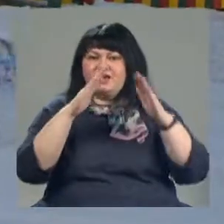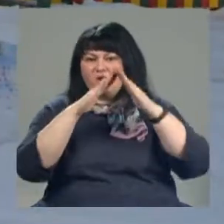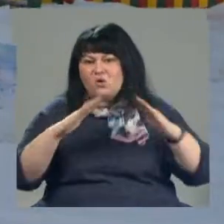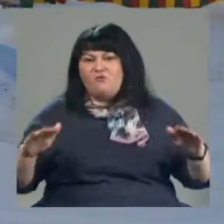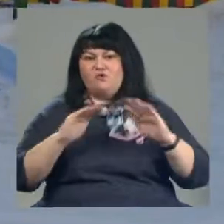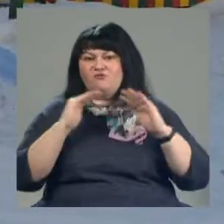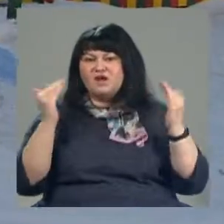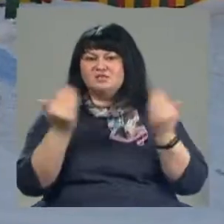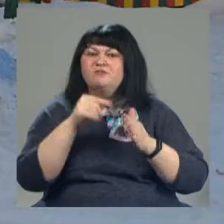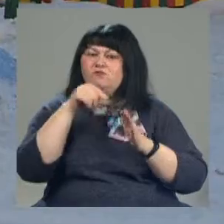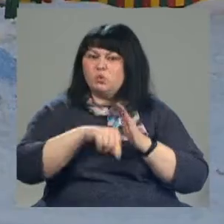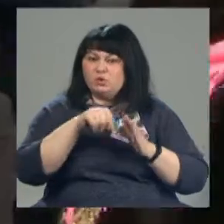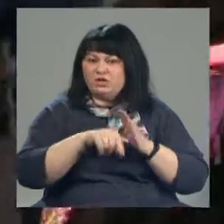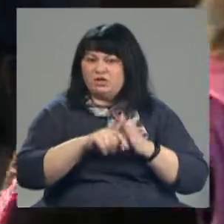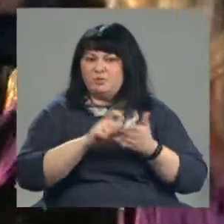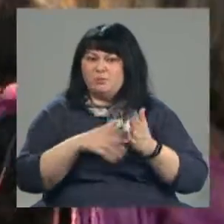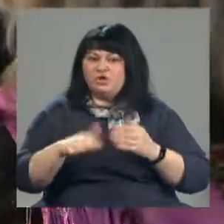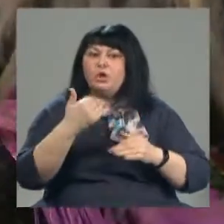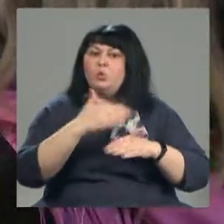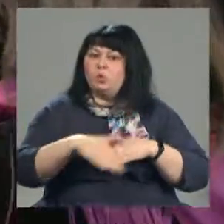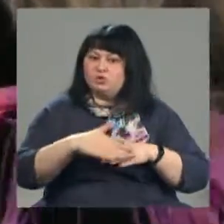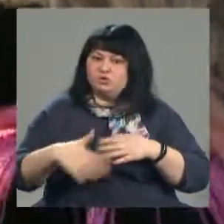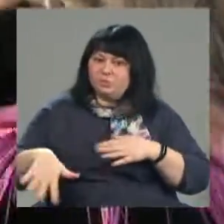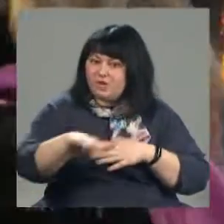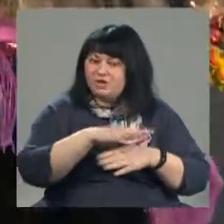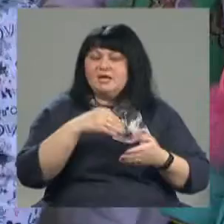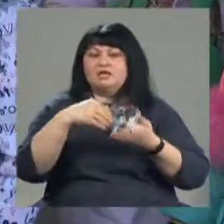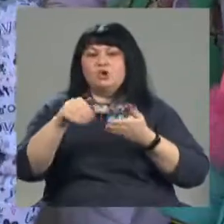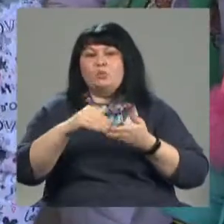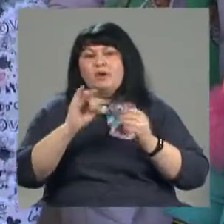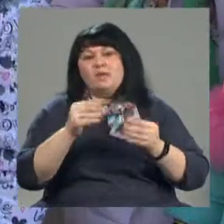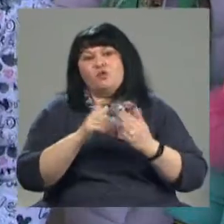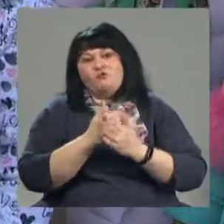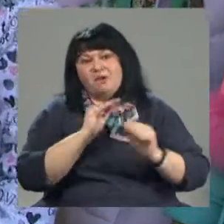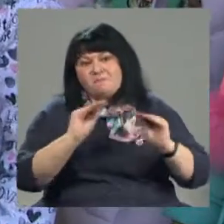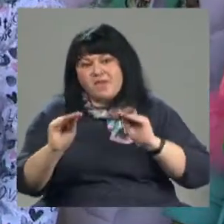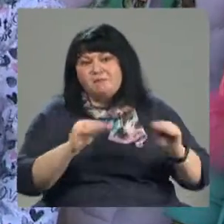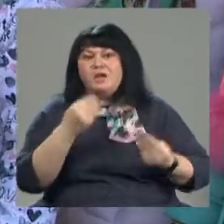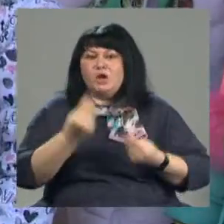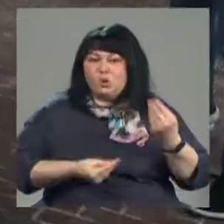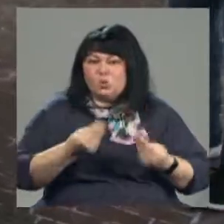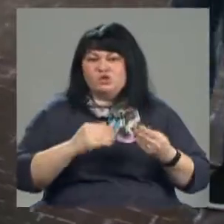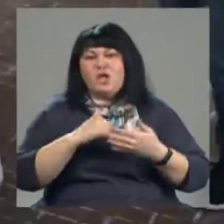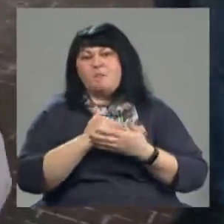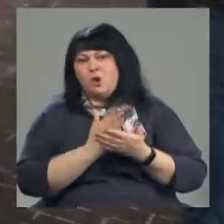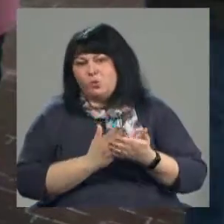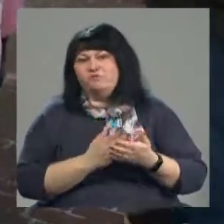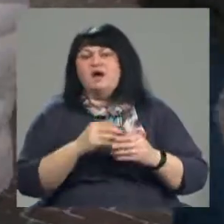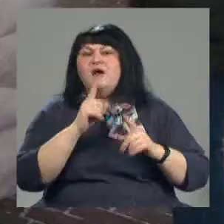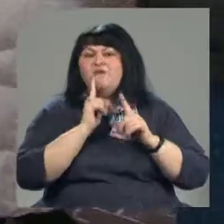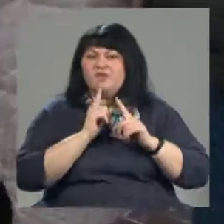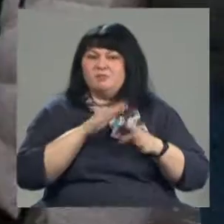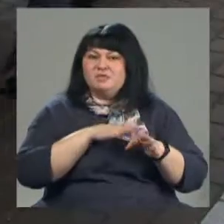внутренние помещения и уличные площадки. Закуплена и новая мебель, игрушки, оборудование. Временно исполняющий обязанности